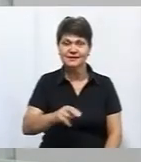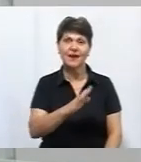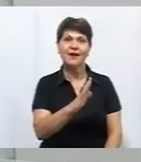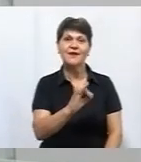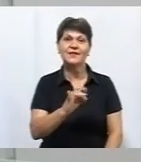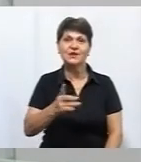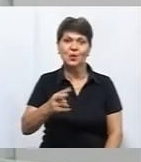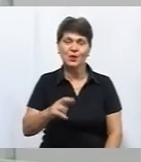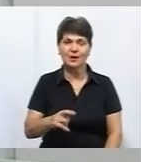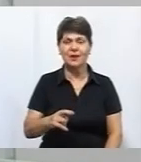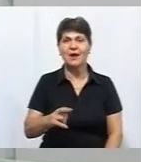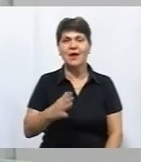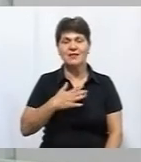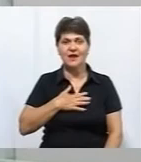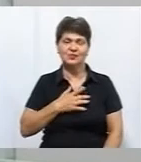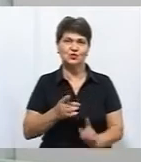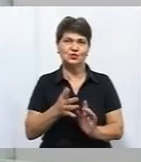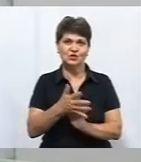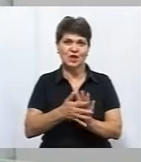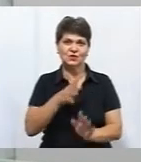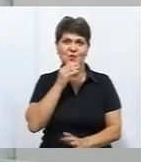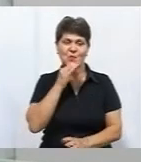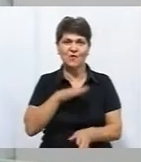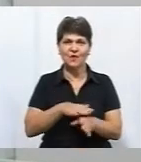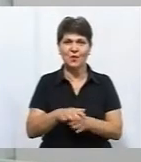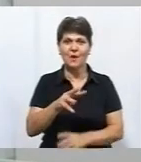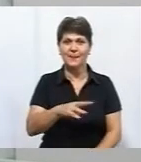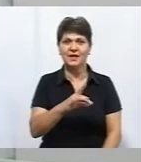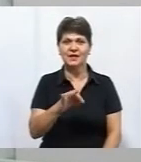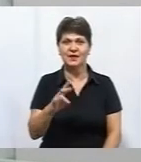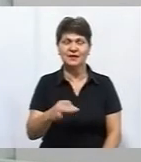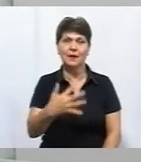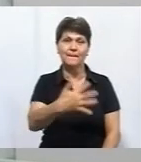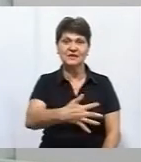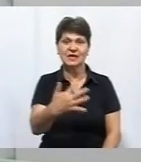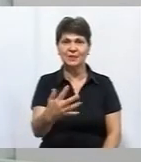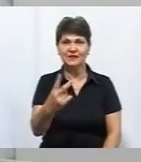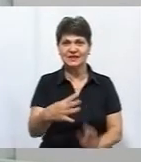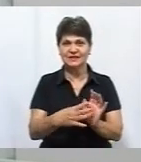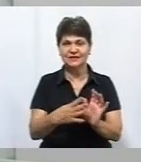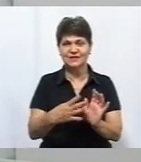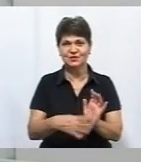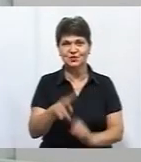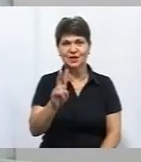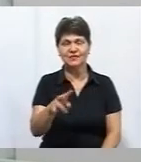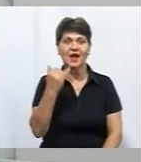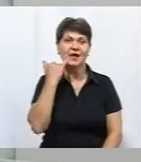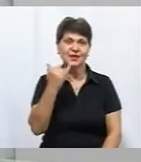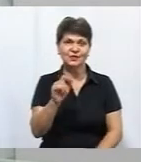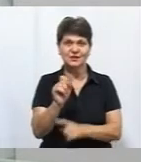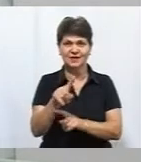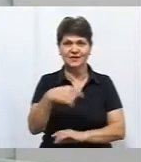нашої розмови здійснює Марина Нікітіна, 55-29-92, телефон прямого ефіру, телефонуйте, ставте свої